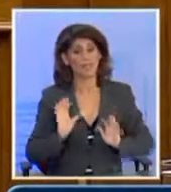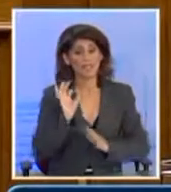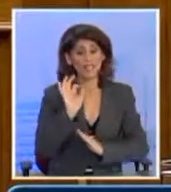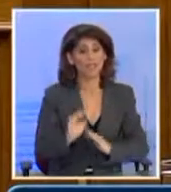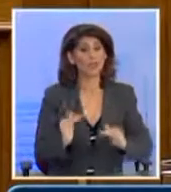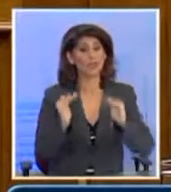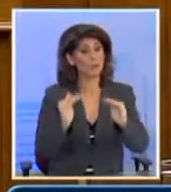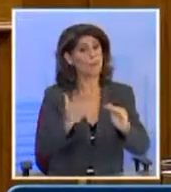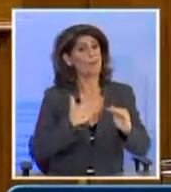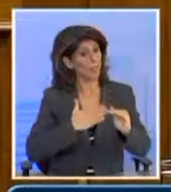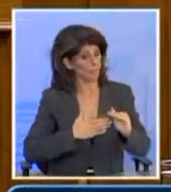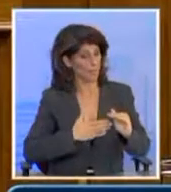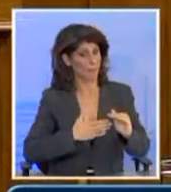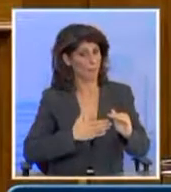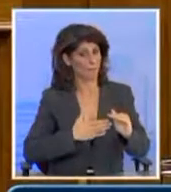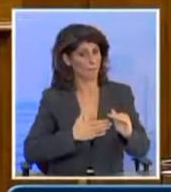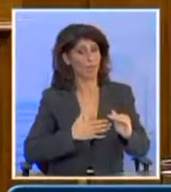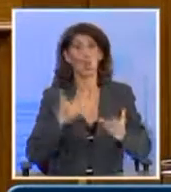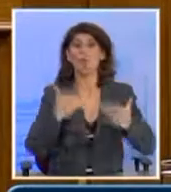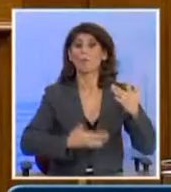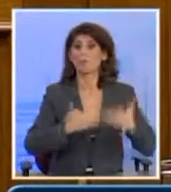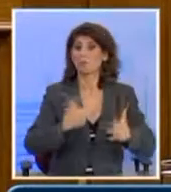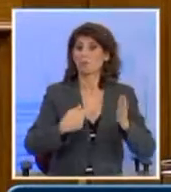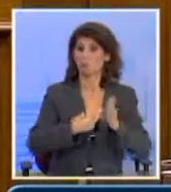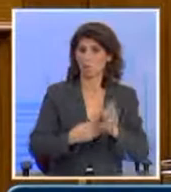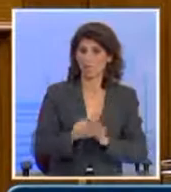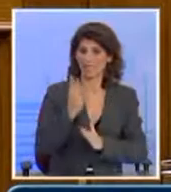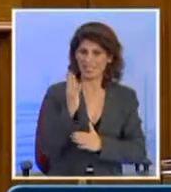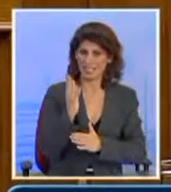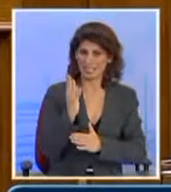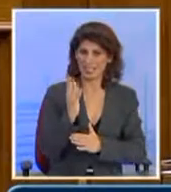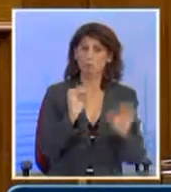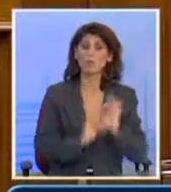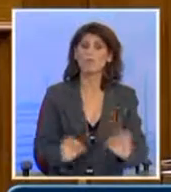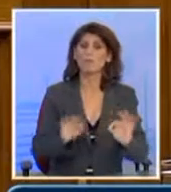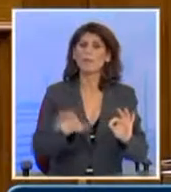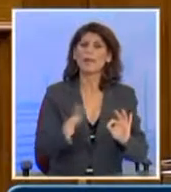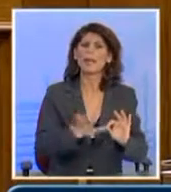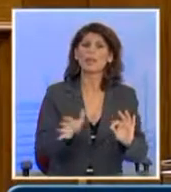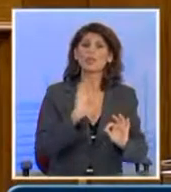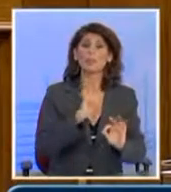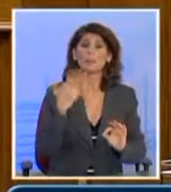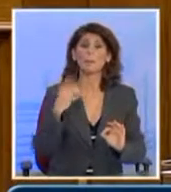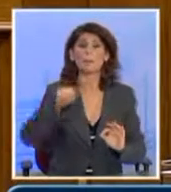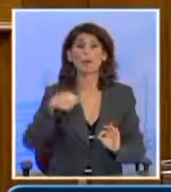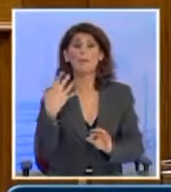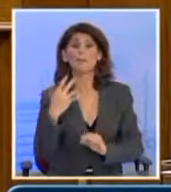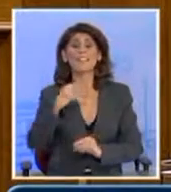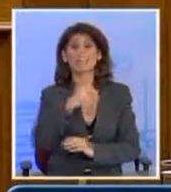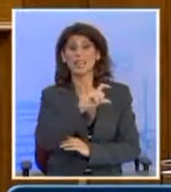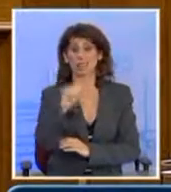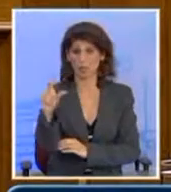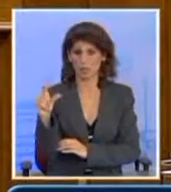στο επίπεδο που θα θέλαμε. Ο προϋπολογισμός του 2014 προβλέπει περίπου 45,5